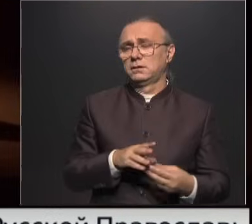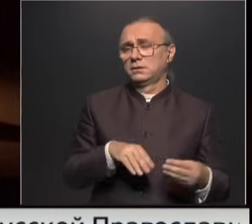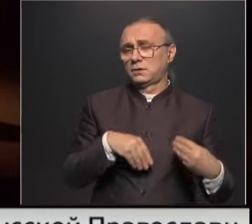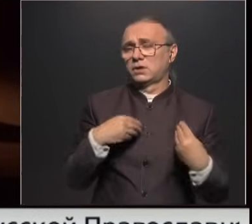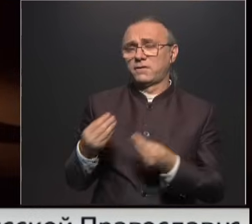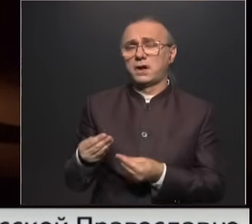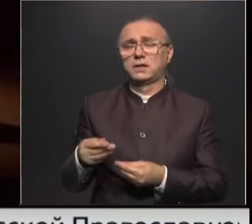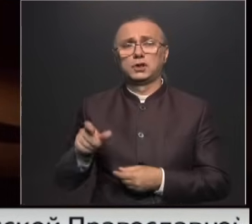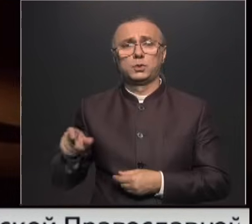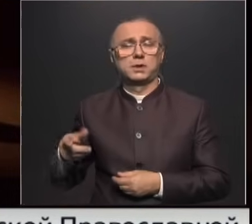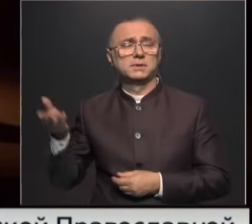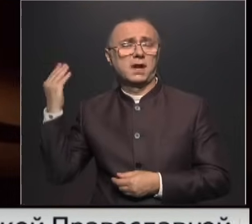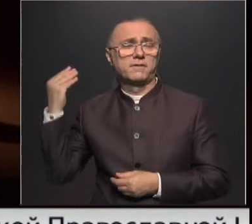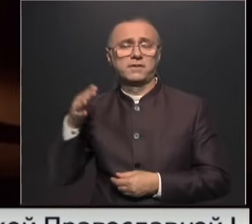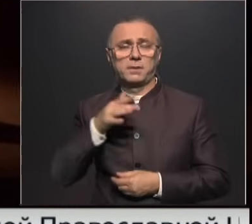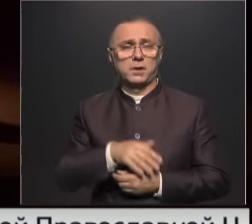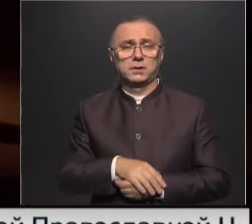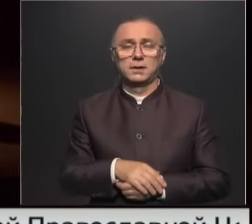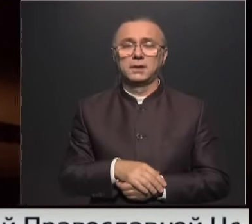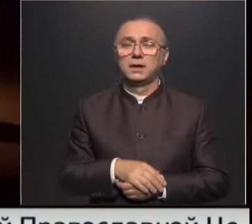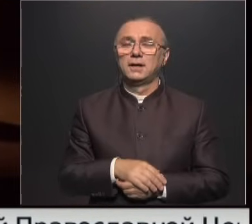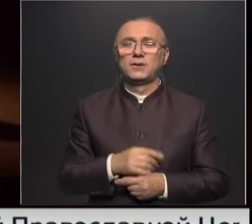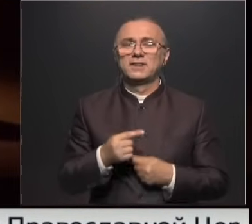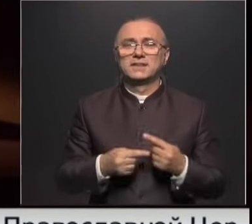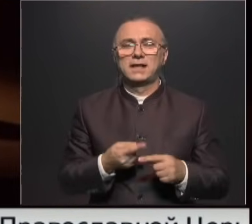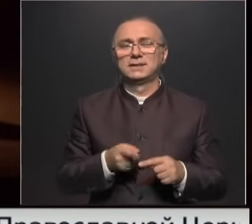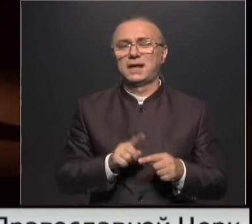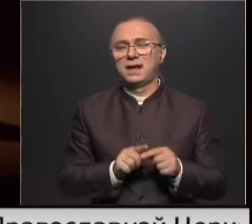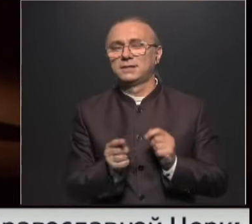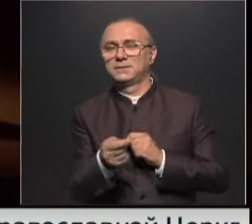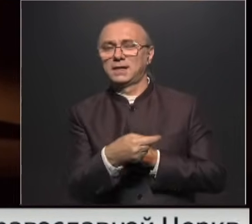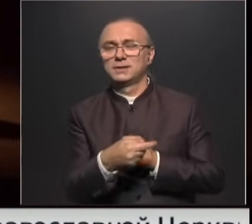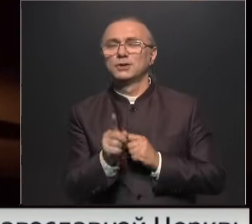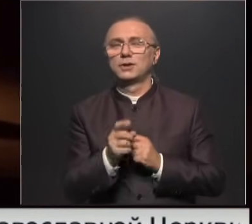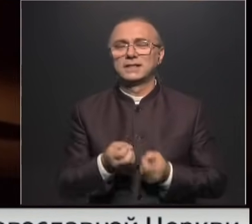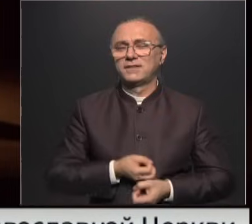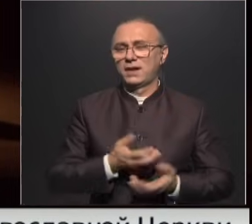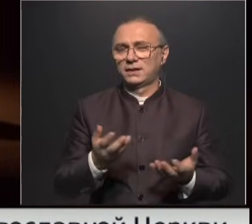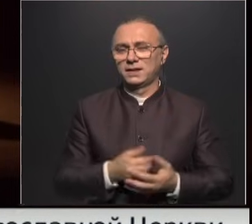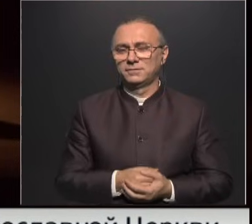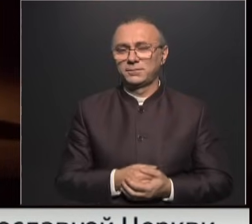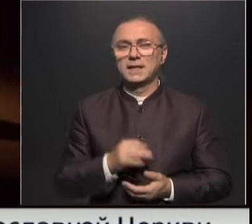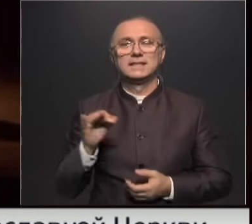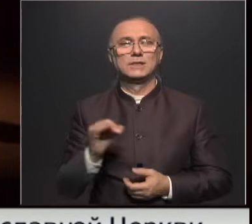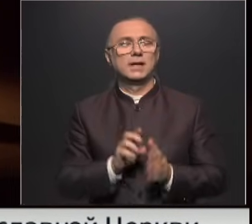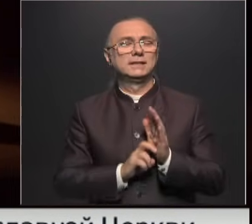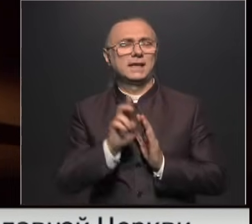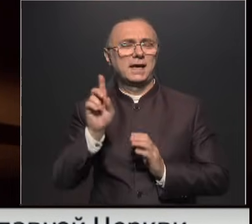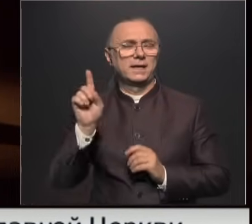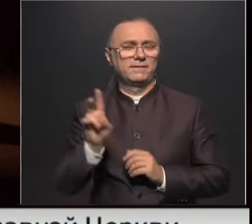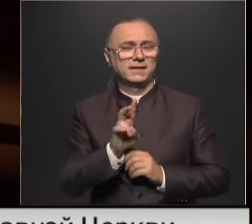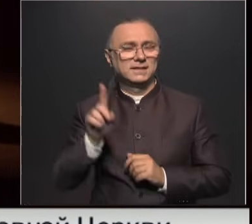времен, и не всегда за этим стояло что-то светлое. История церкви знает множество случаев, когда